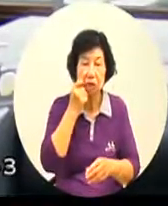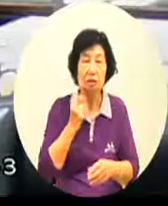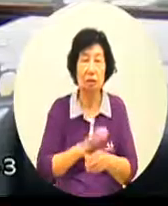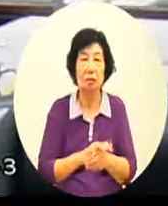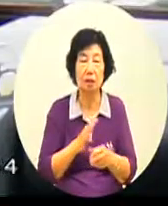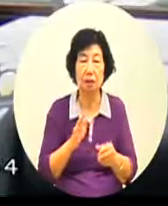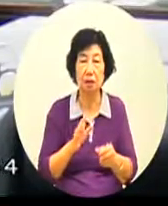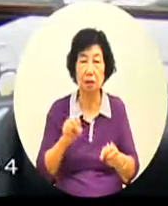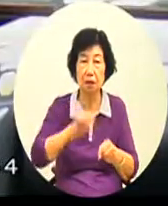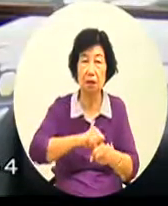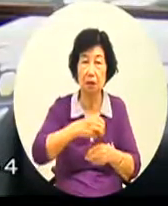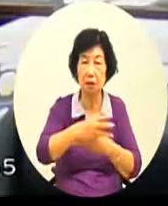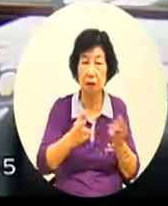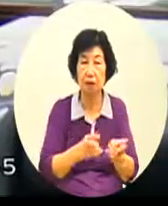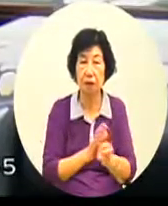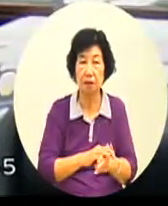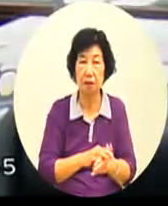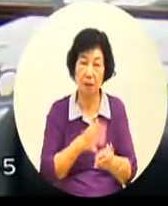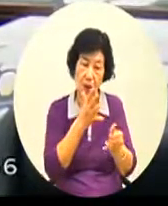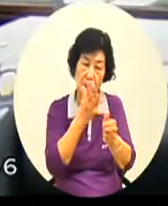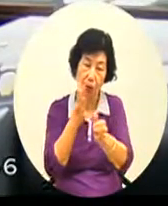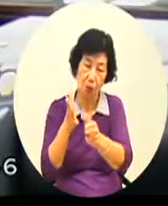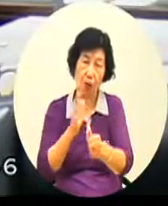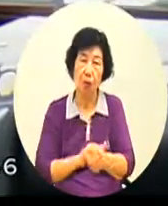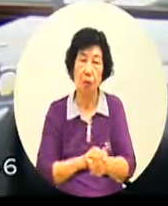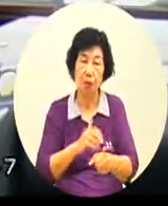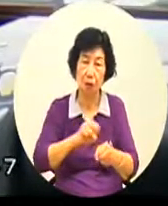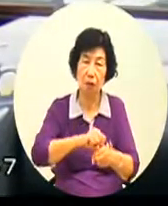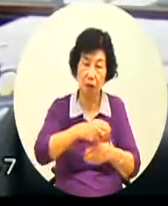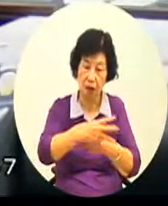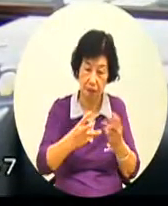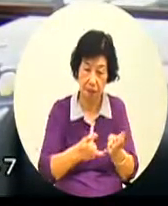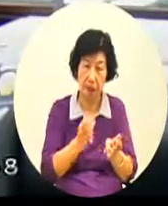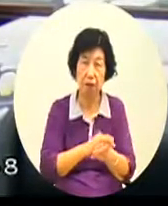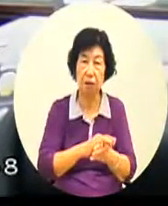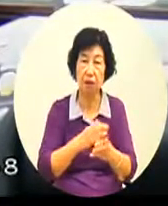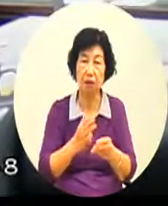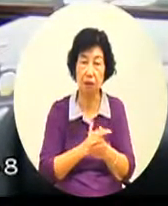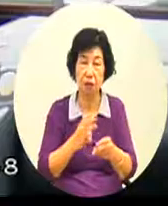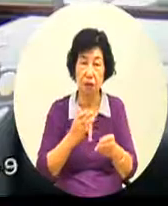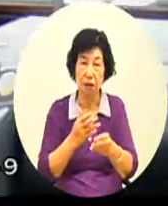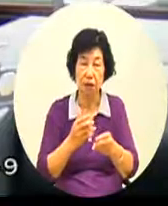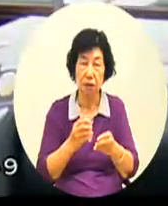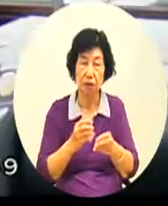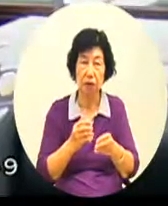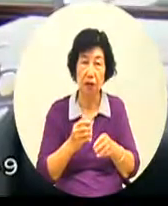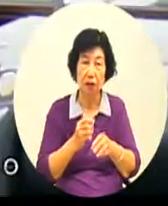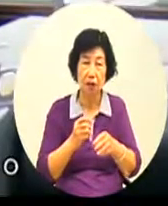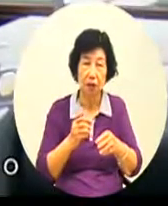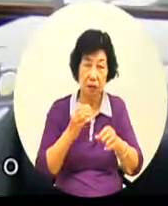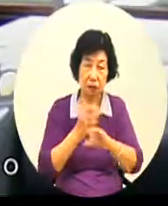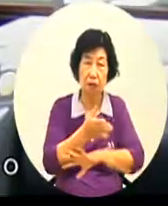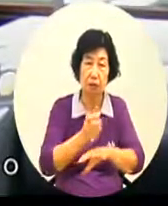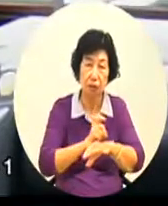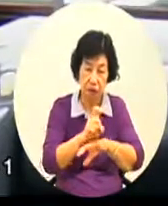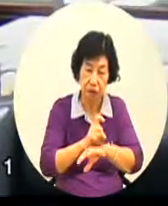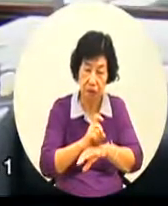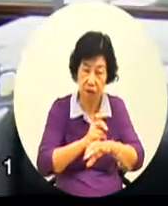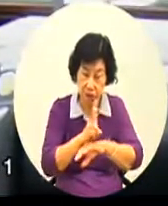点钱。但是试问一下，如果他的加班时数已经超过了10个小时、11个小时、12个小时，甚至还